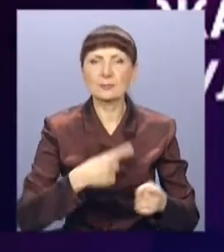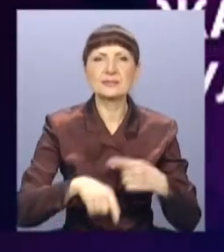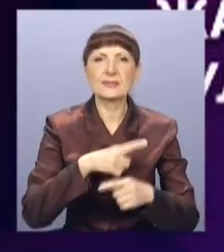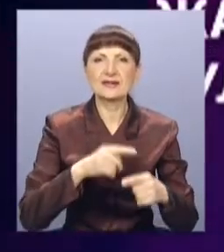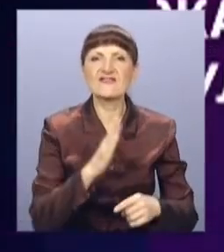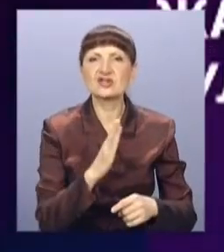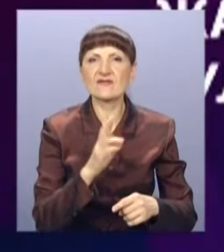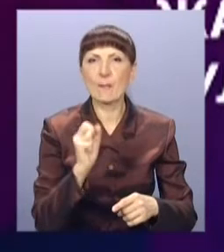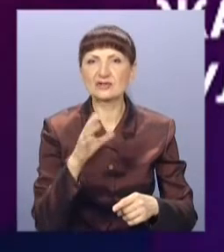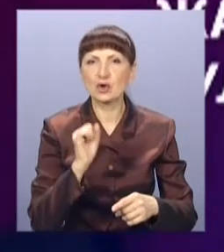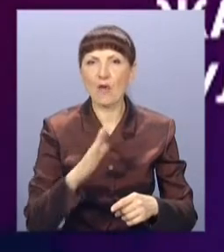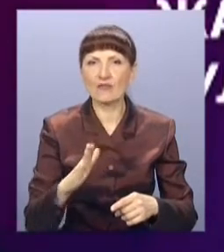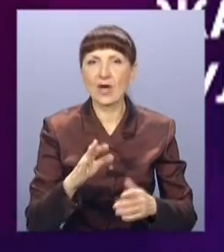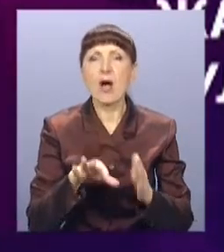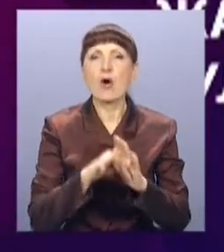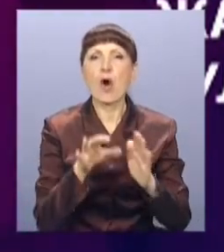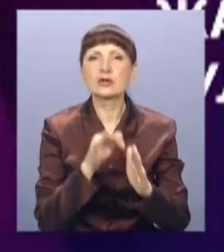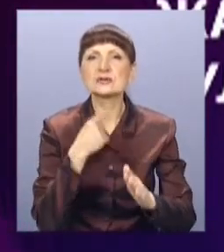Банщиков. За него отдали голоса